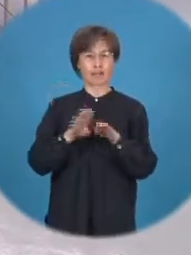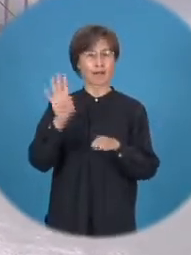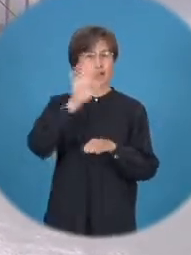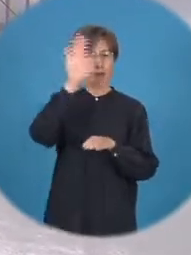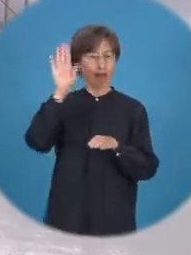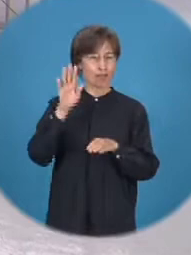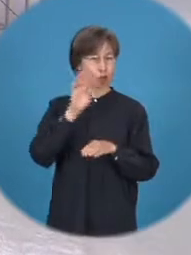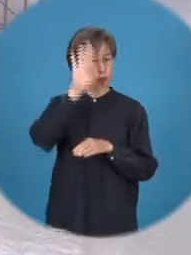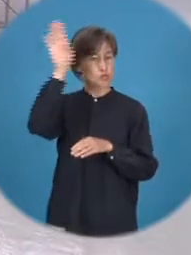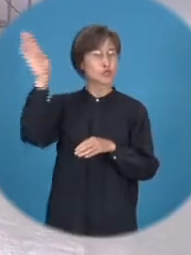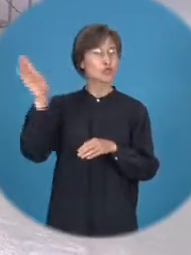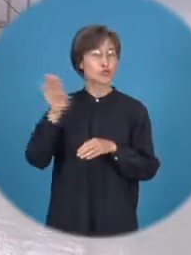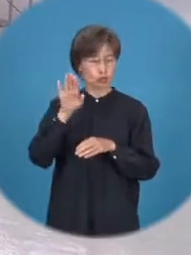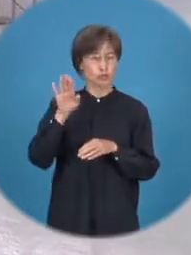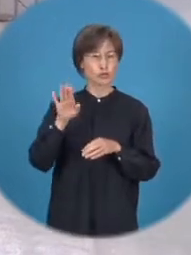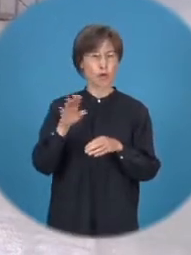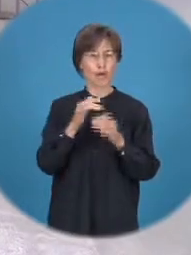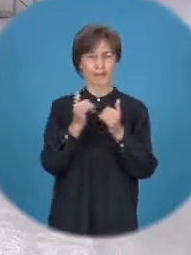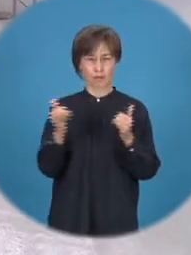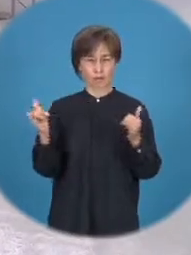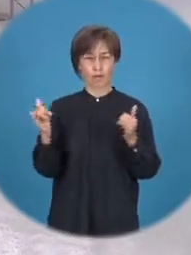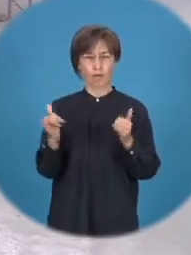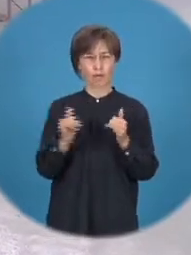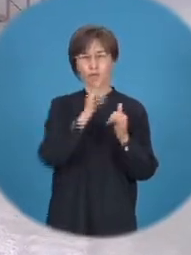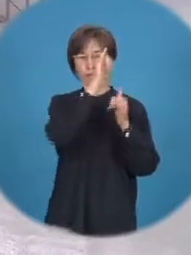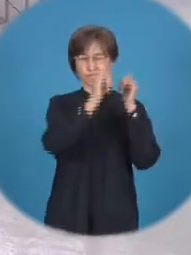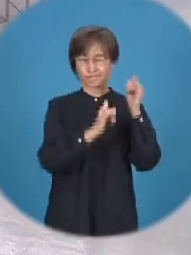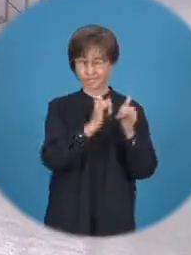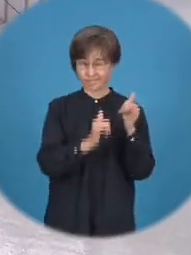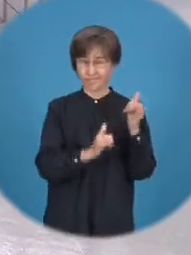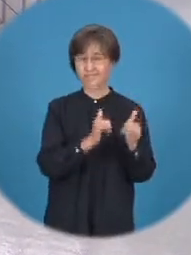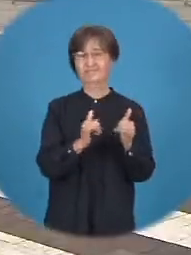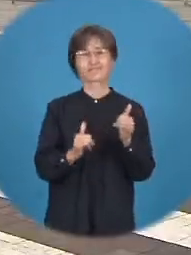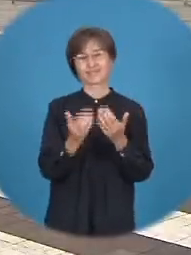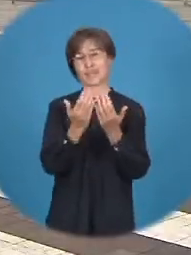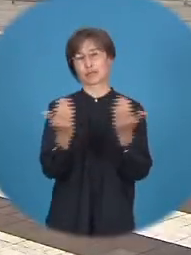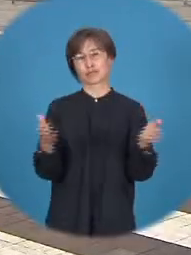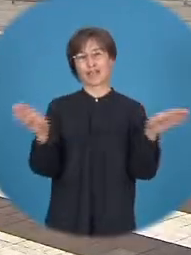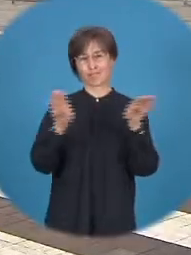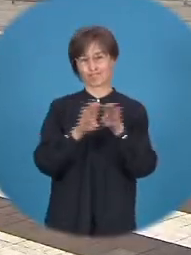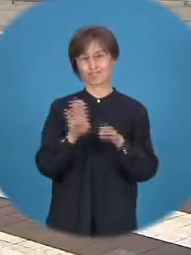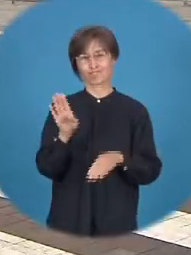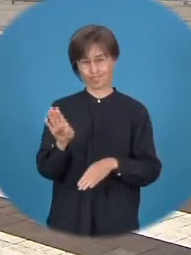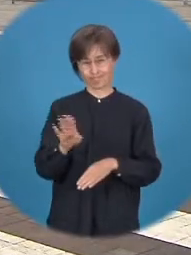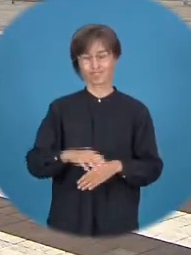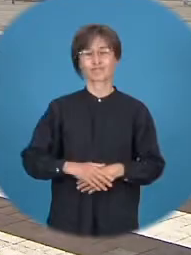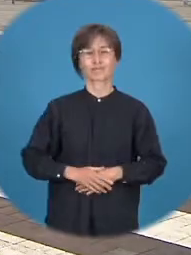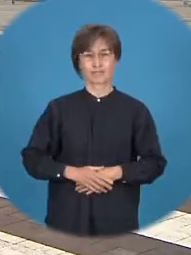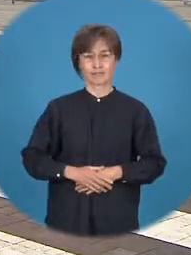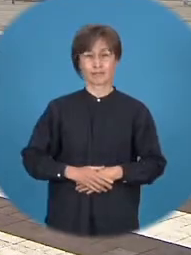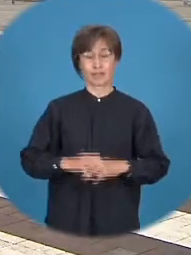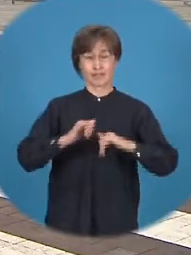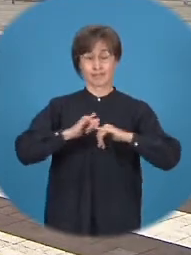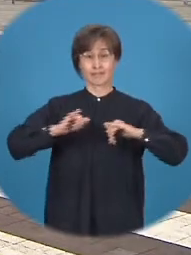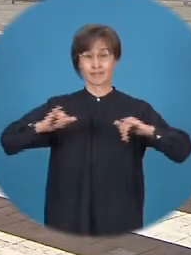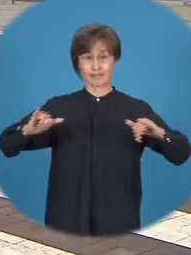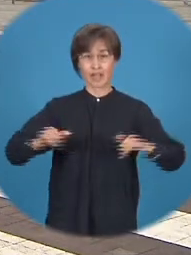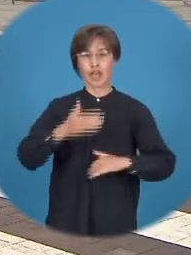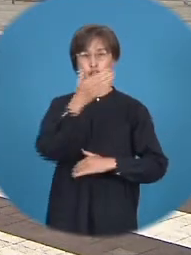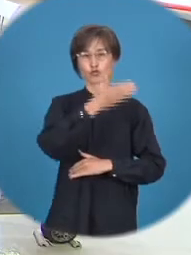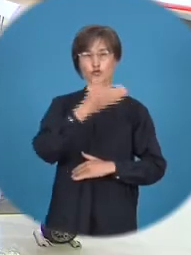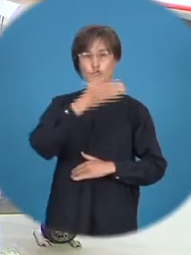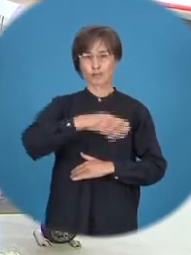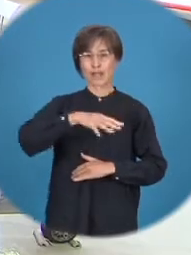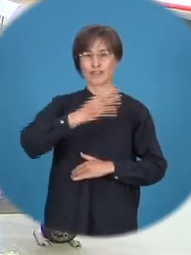類の夢と挑戦の軌跡を展示する博物館です。 展示面積はなんと